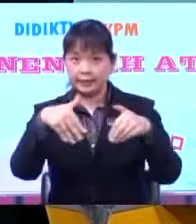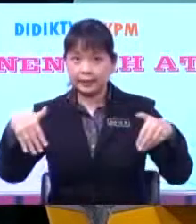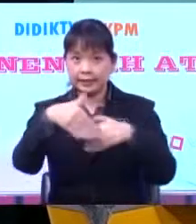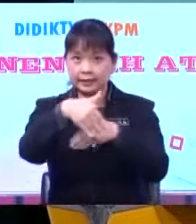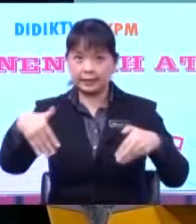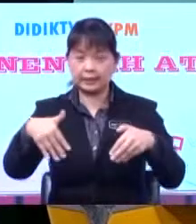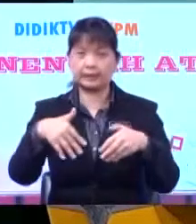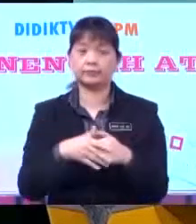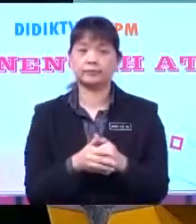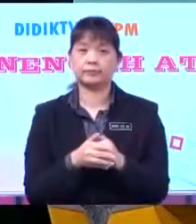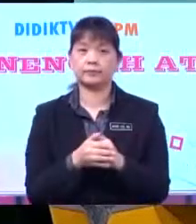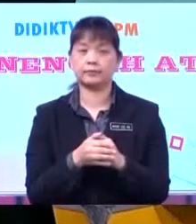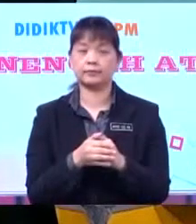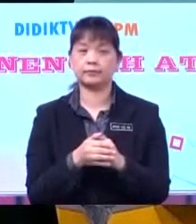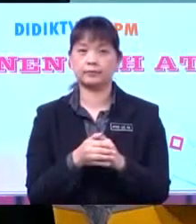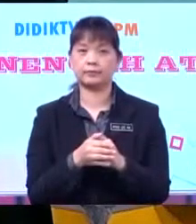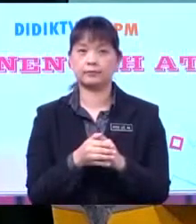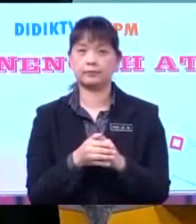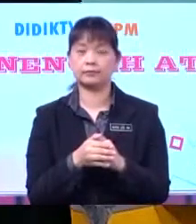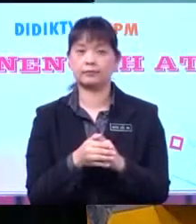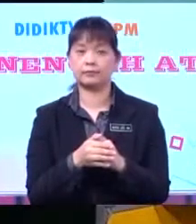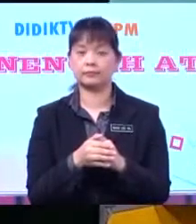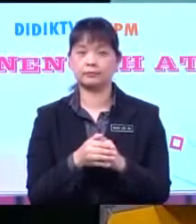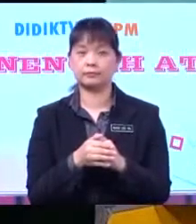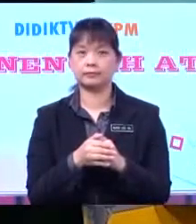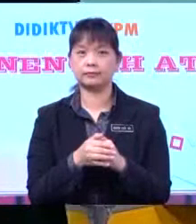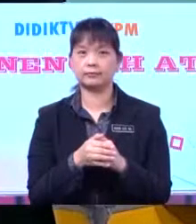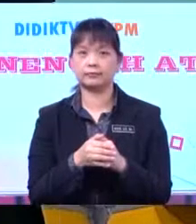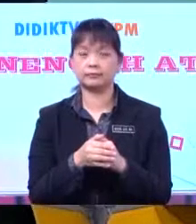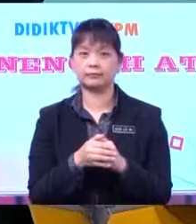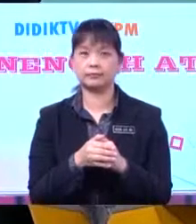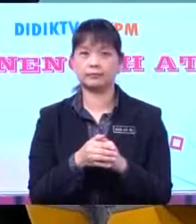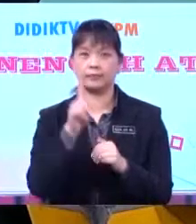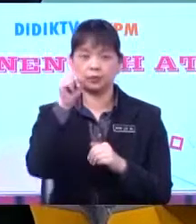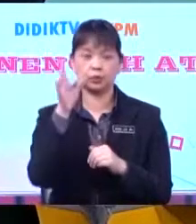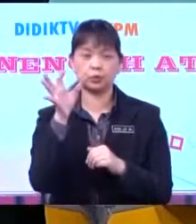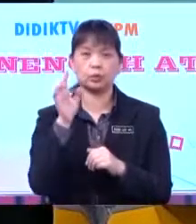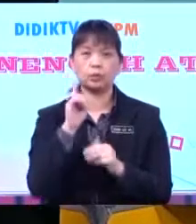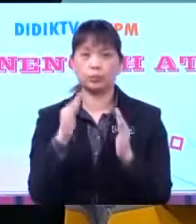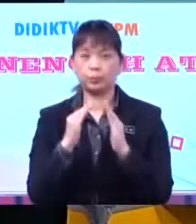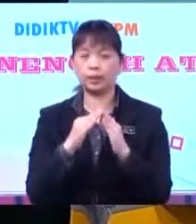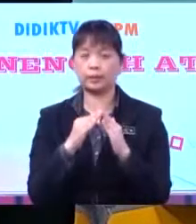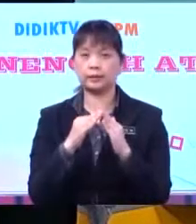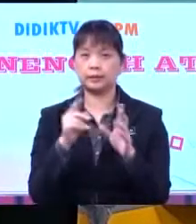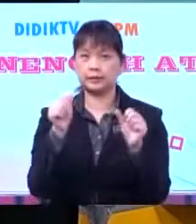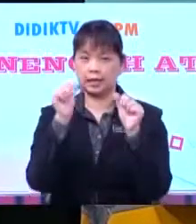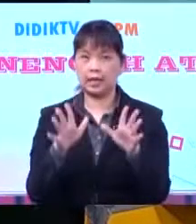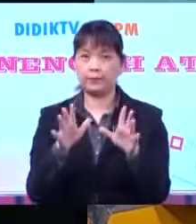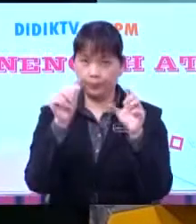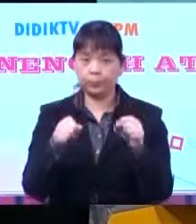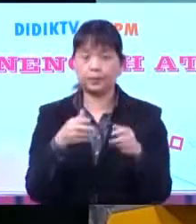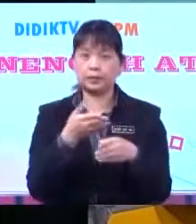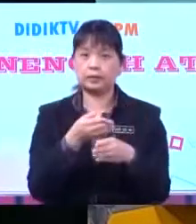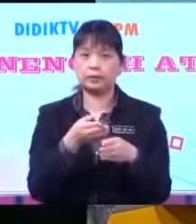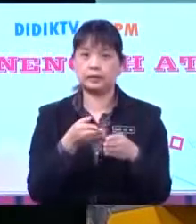8650 dibagi 12 jelasnya ini dia Mengapa Enggak kan sebuah rumah Elisa Lam boleh disewakan dengan harga